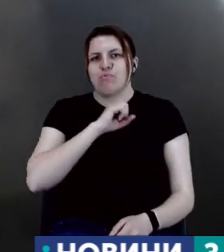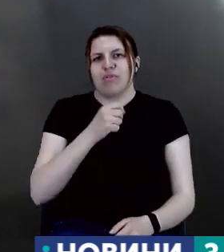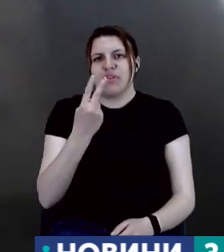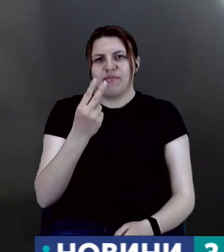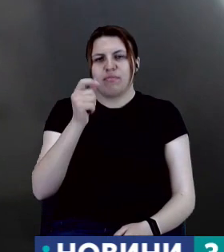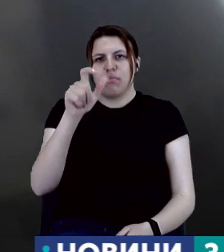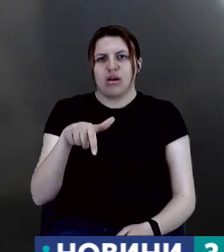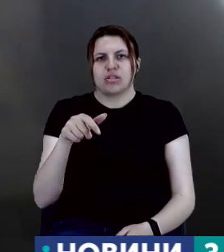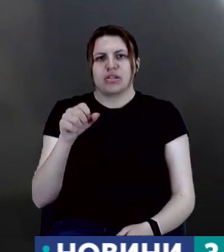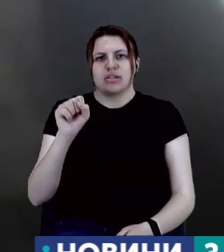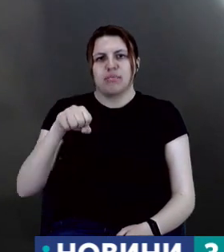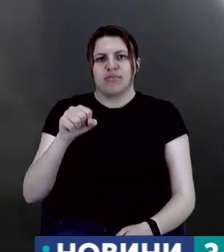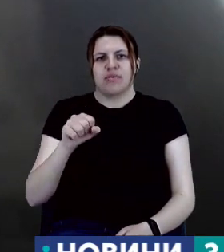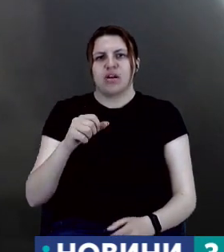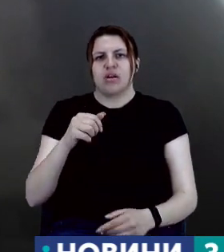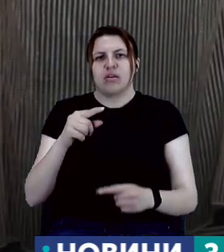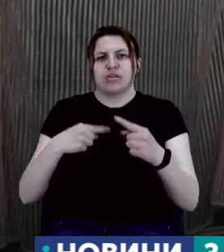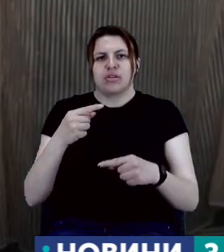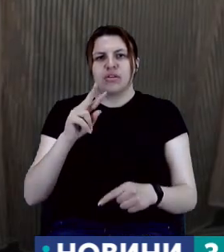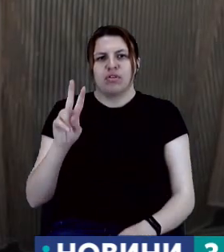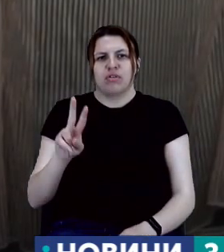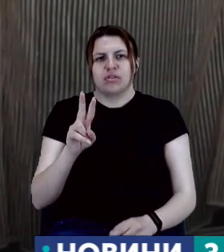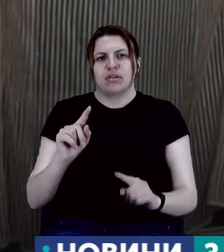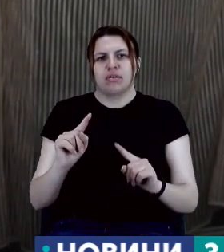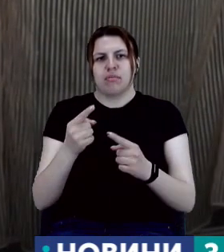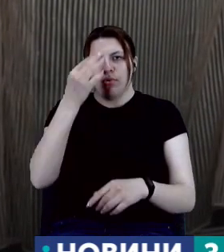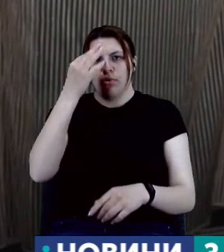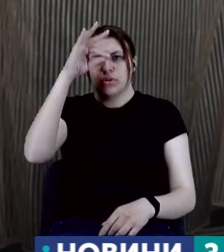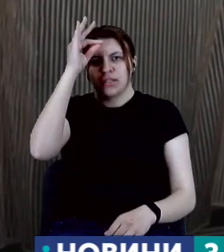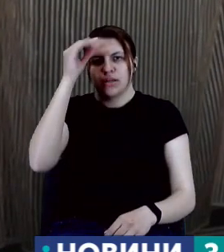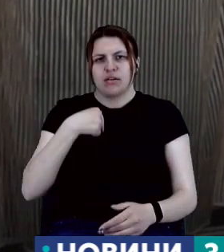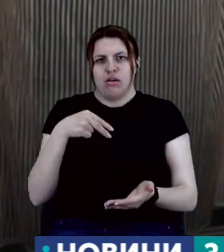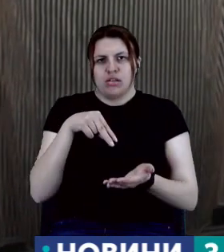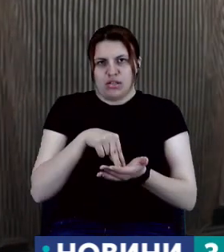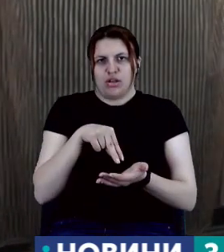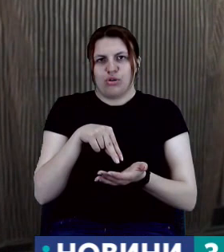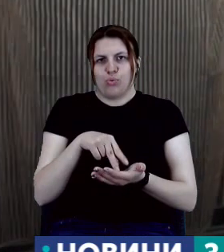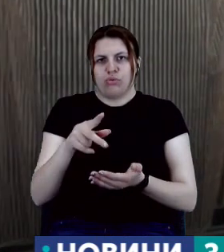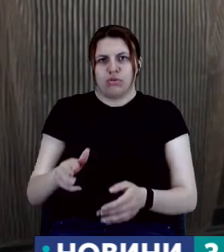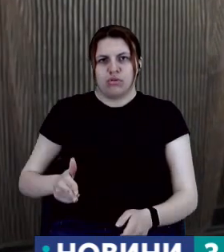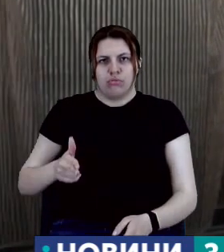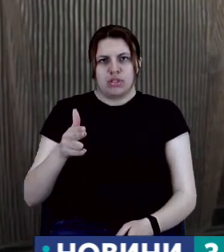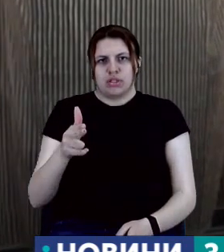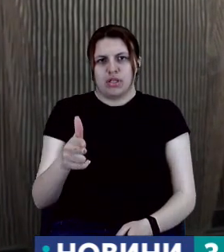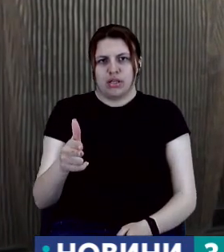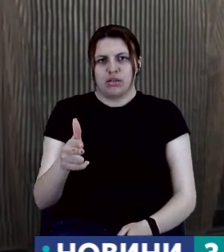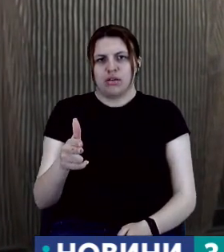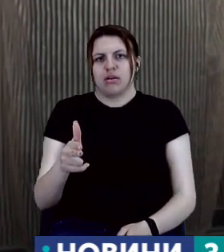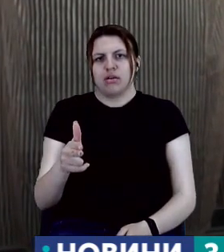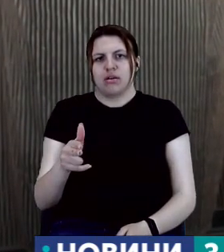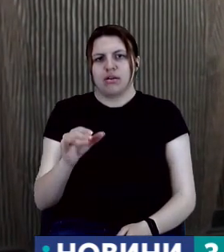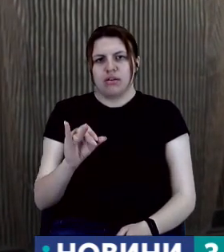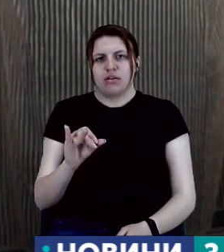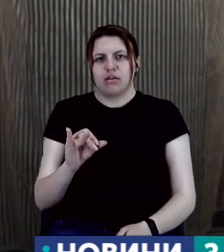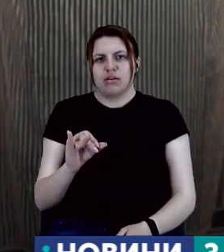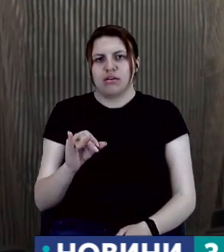затримали поліцейські. Я стою за прилавком, і він достає пістолет, і отак